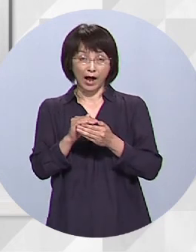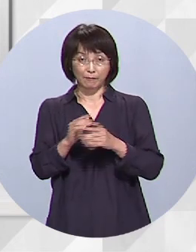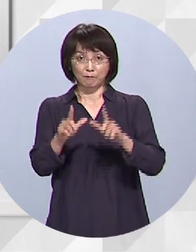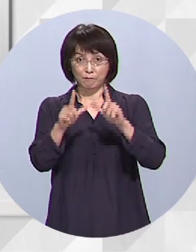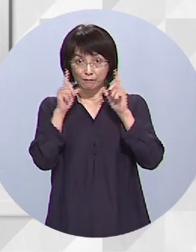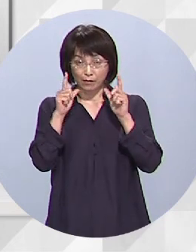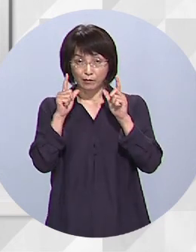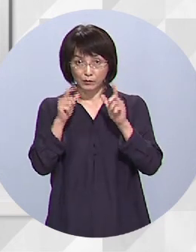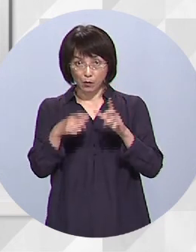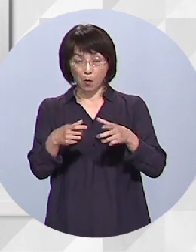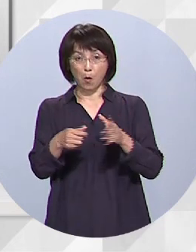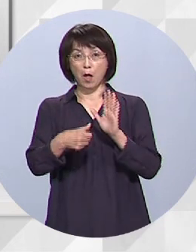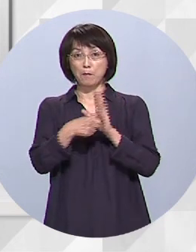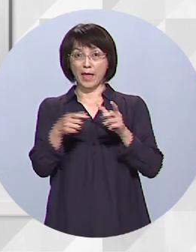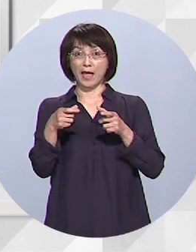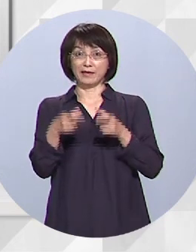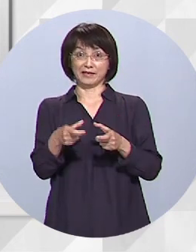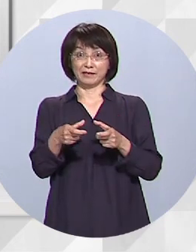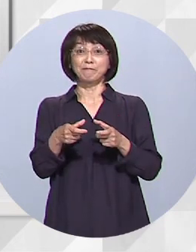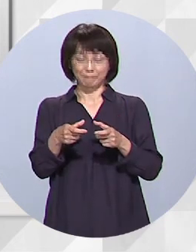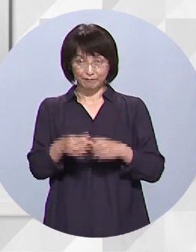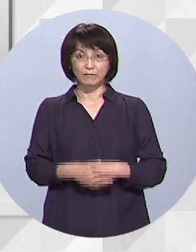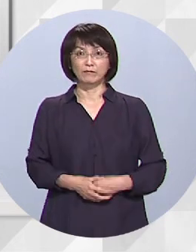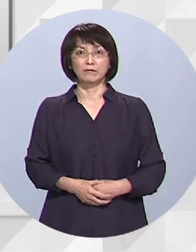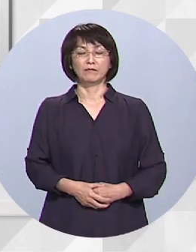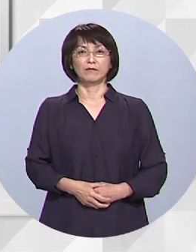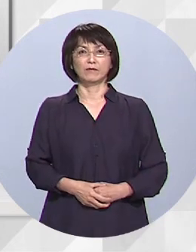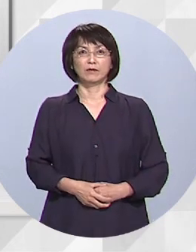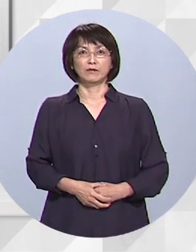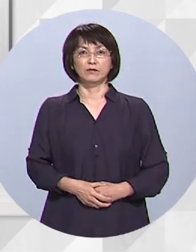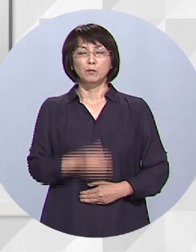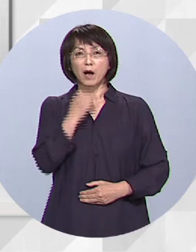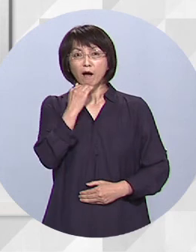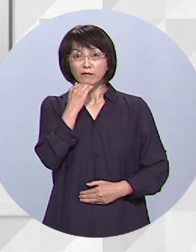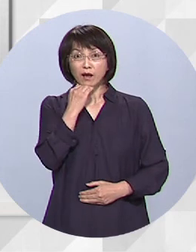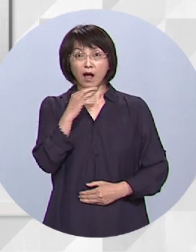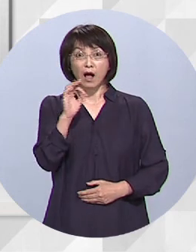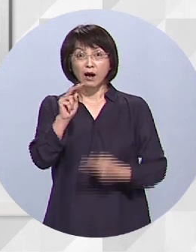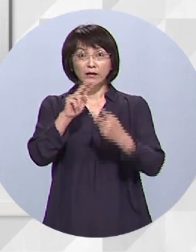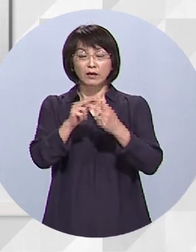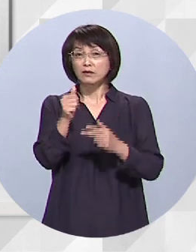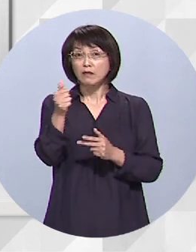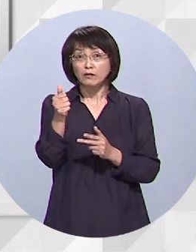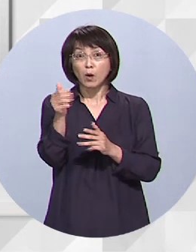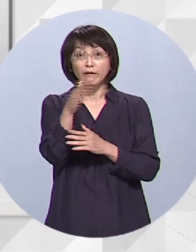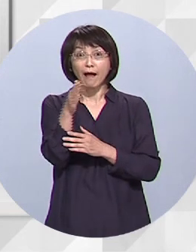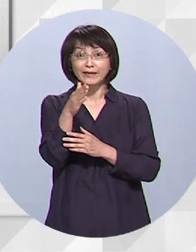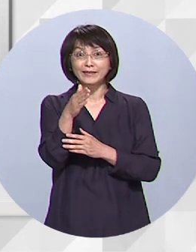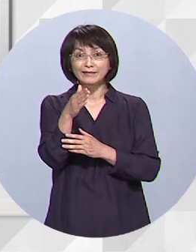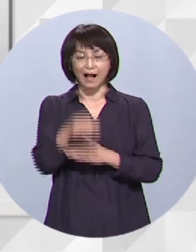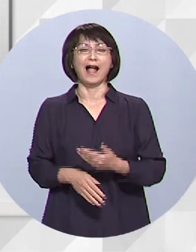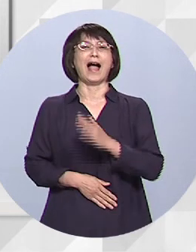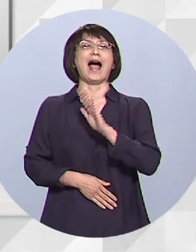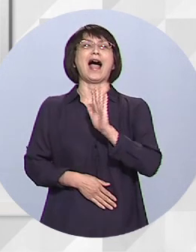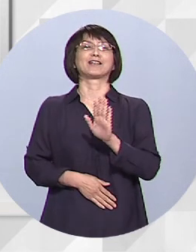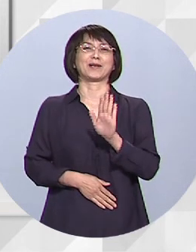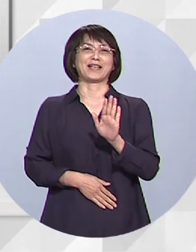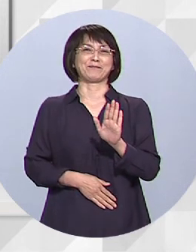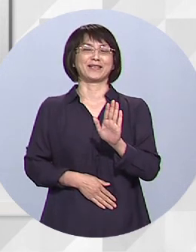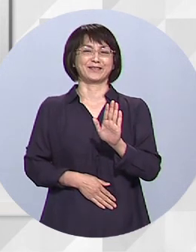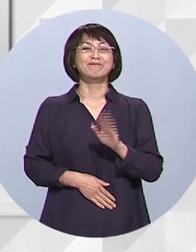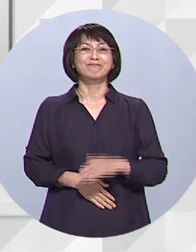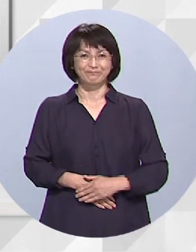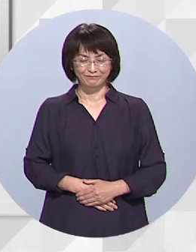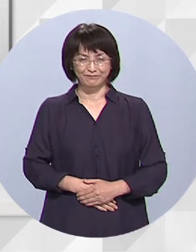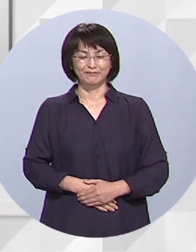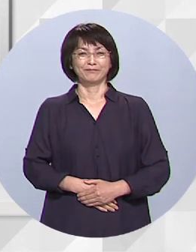出来上がりました。 そうなんですよね。ちょっと待ってこれ、はい、あの体育かなえさんのない あらない残念だな。 あ、よかったよかった、戻